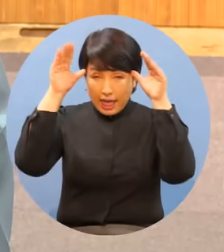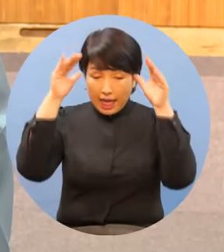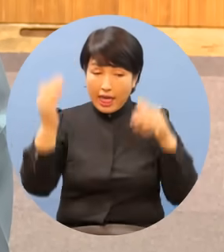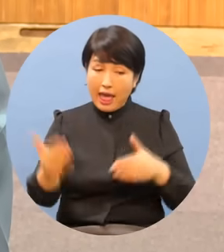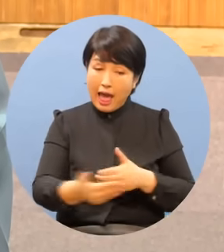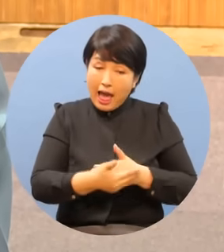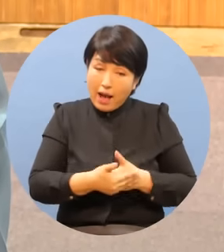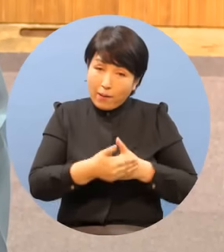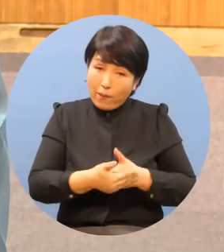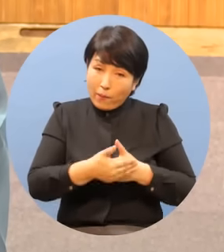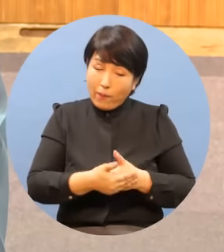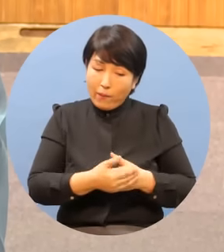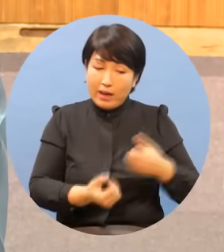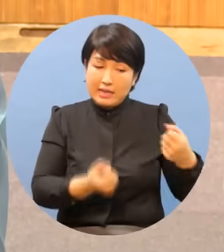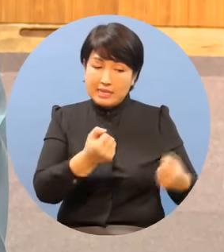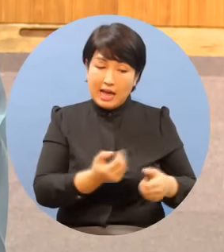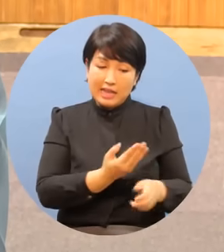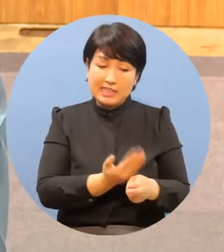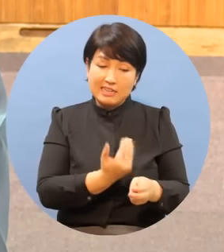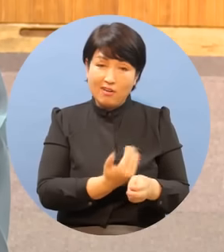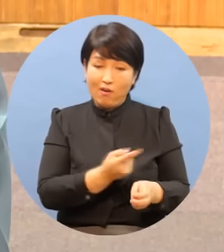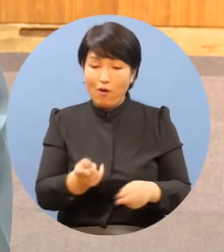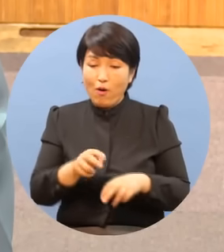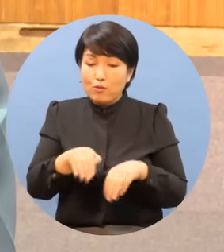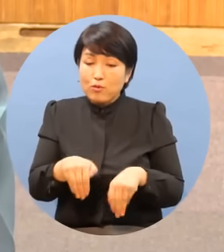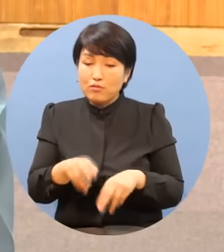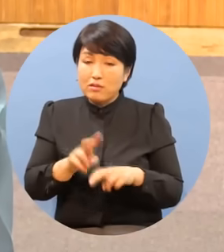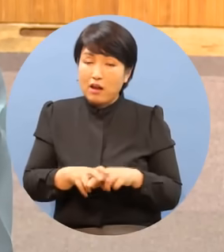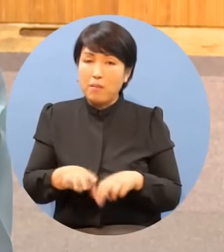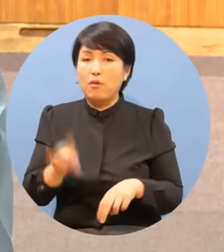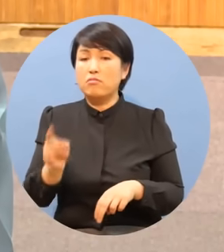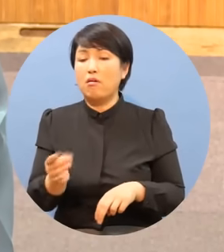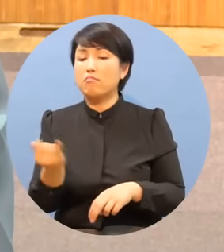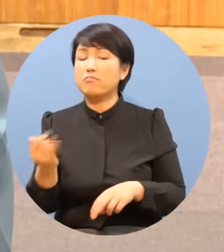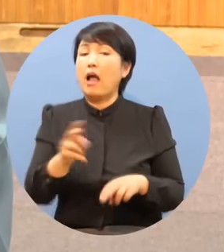강하지 않고 조수 속에 먼저 앉아 있다 그런 얘기 들어봤죠.